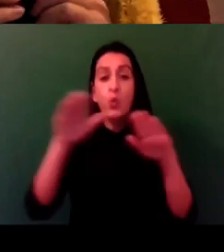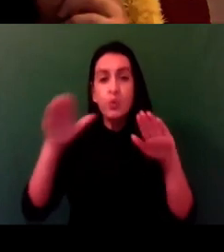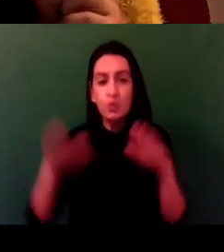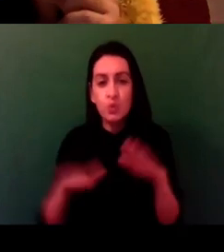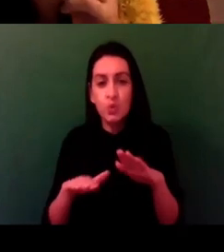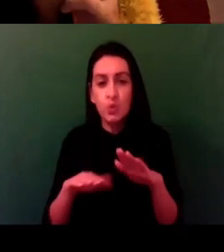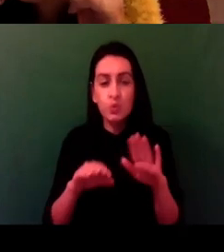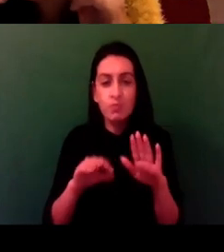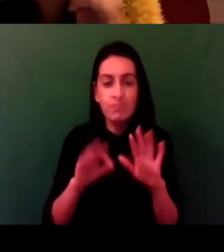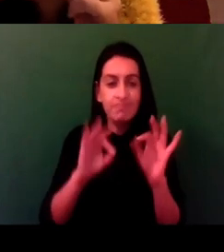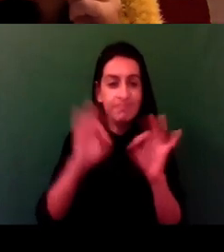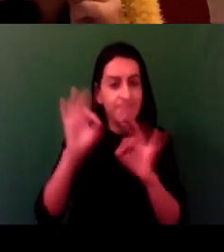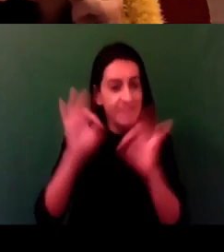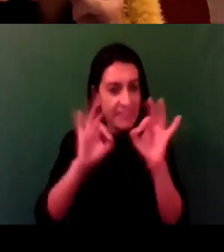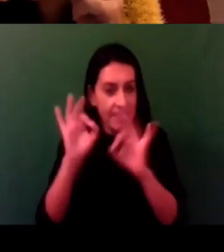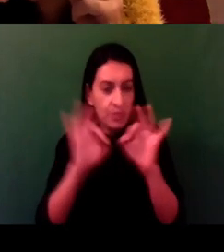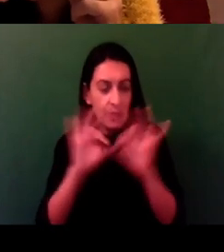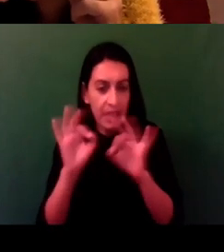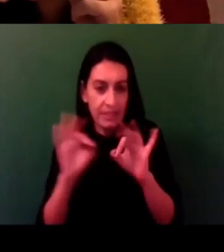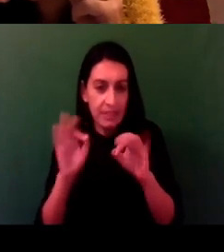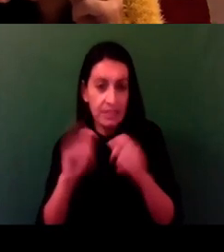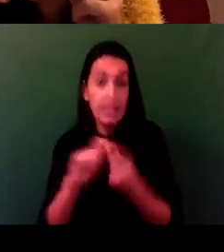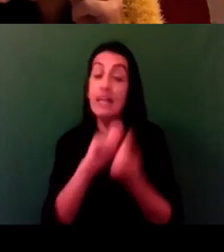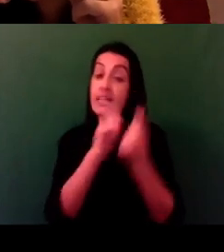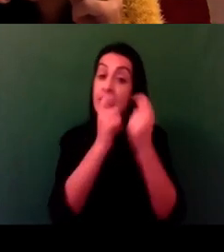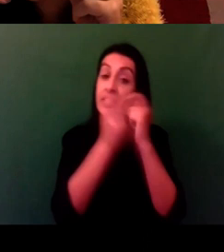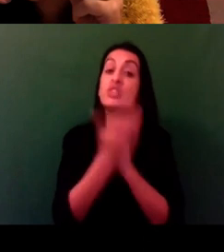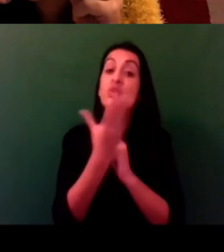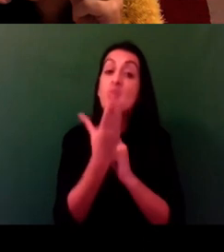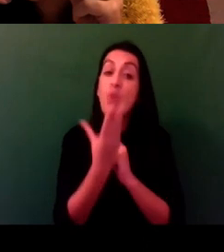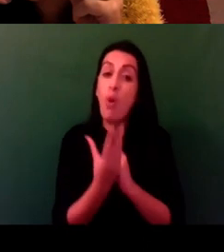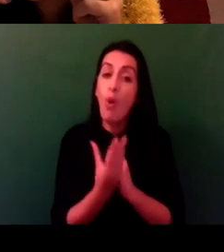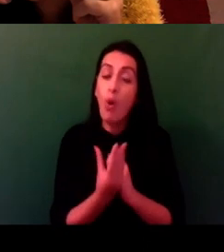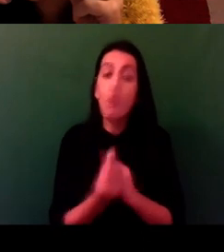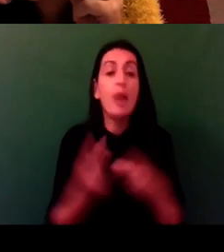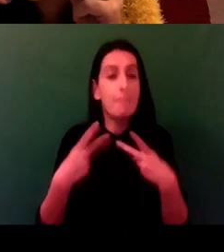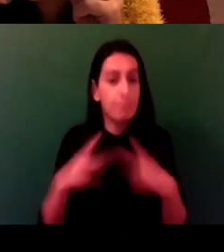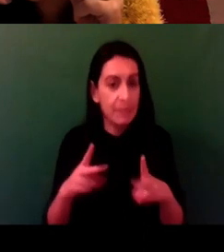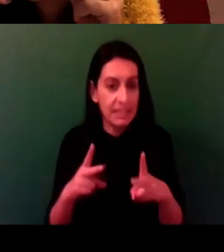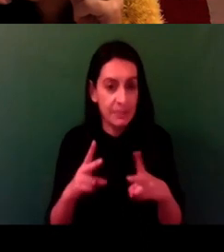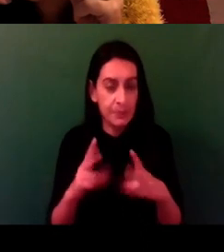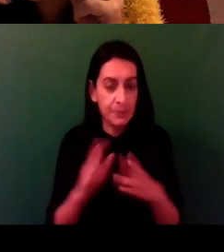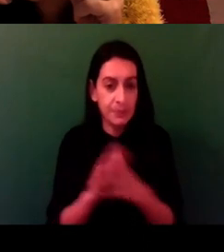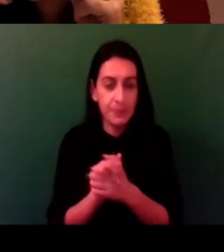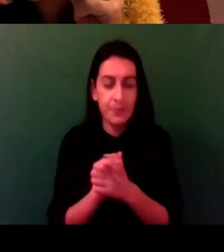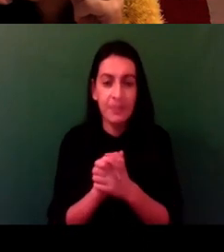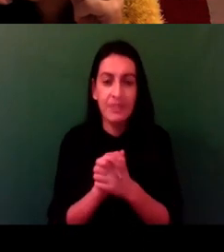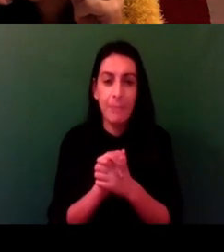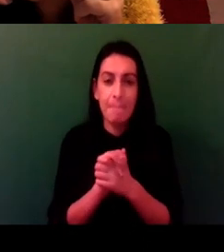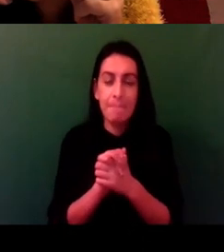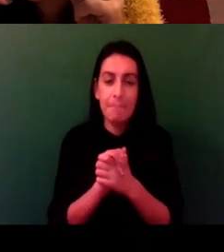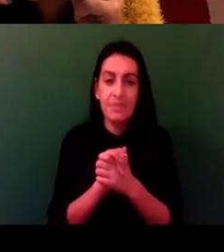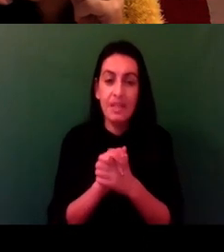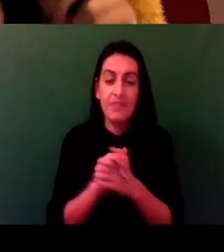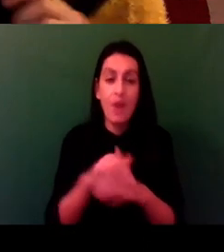siyasetini de bence çok çok acil konuşmaya başlamamız gerek. Çünkü tasarımcılar olarak, yani özellikle mimarlar ve plancılar ve peyzaj mimarları olarak